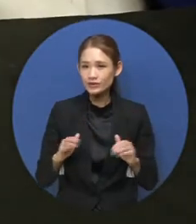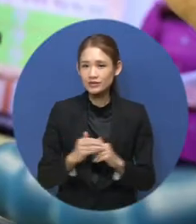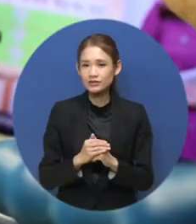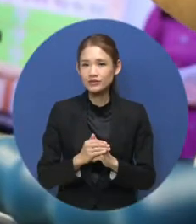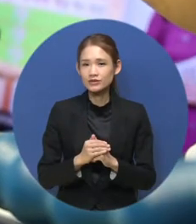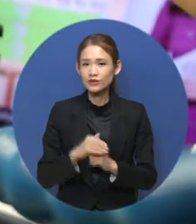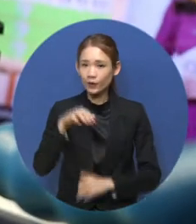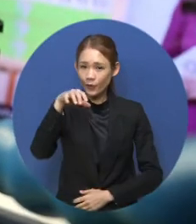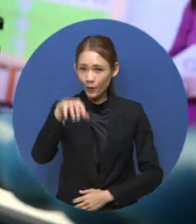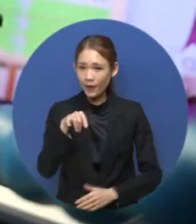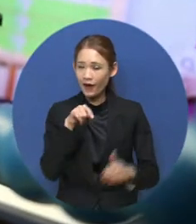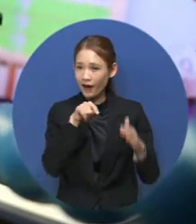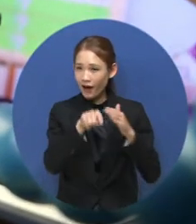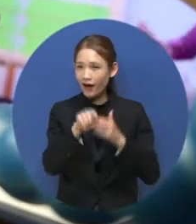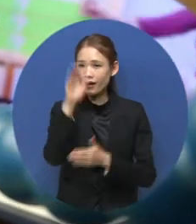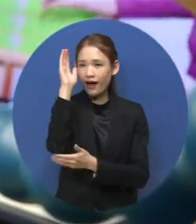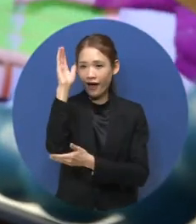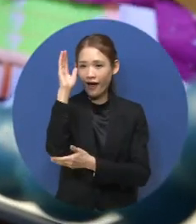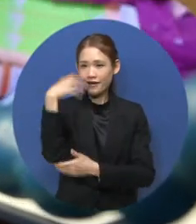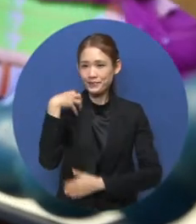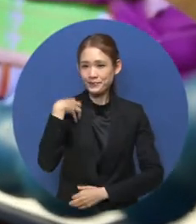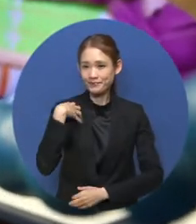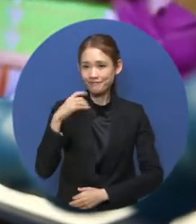어떤 곳에서 강의를 하게 될까요?